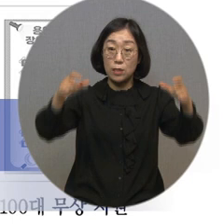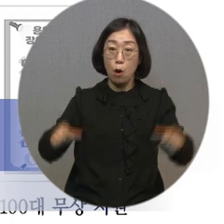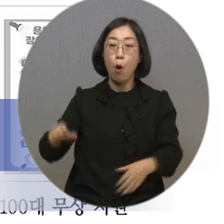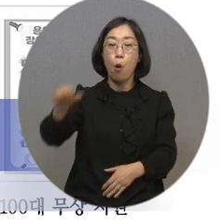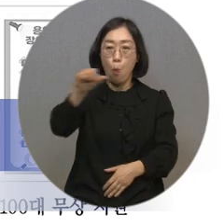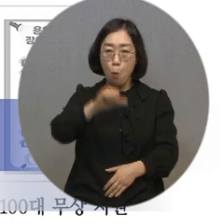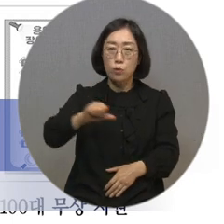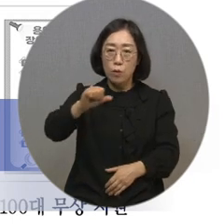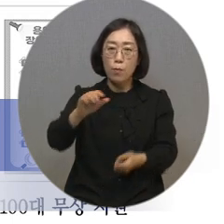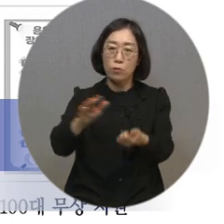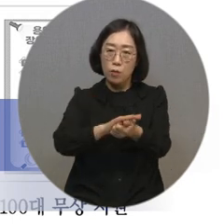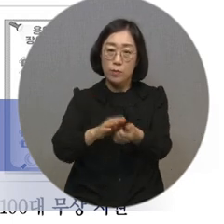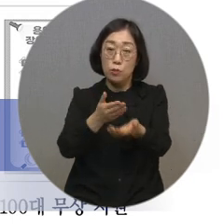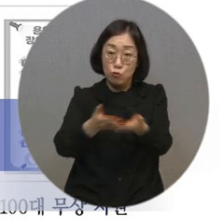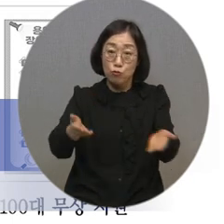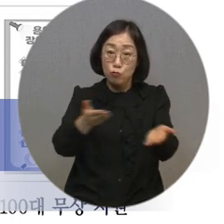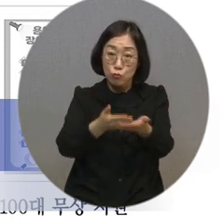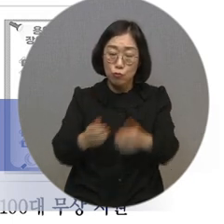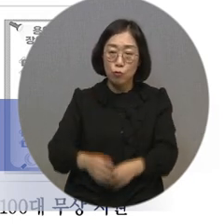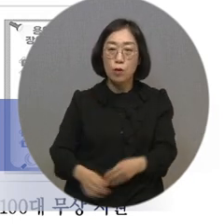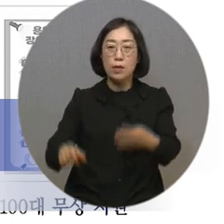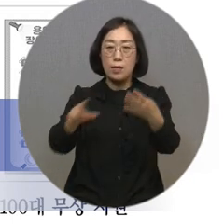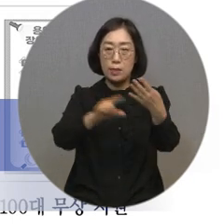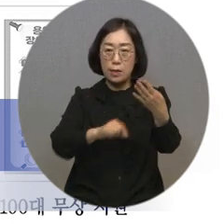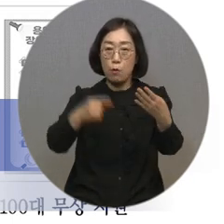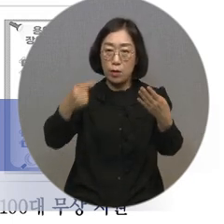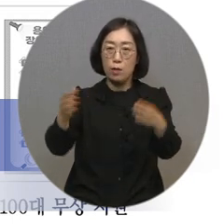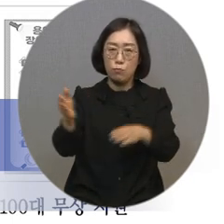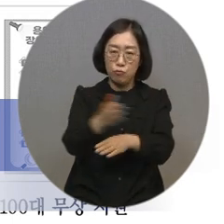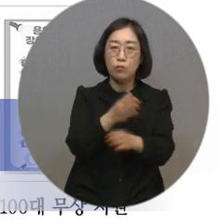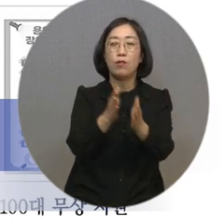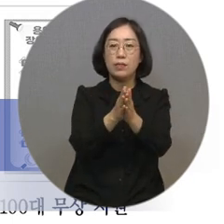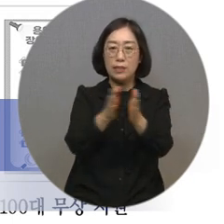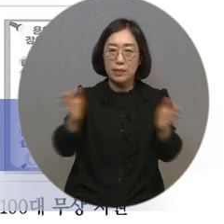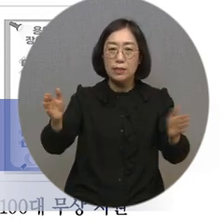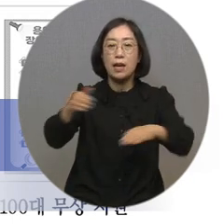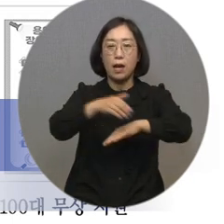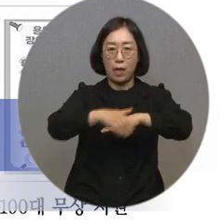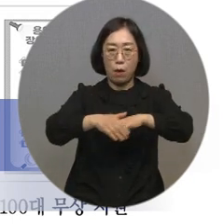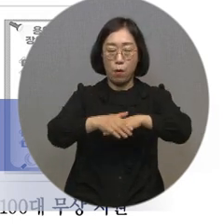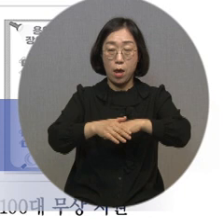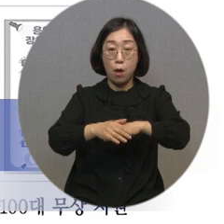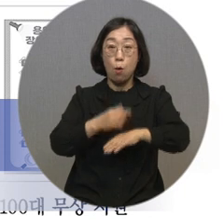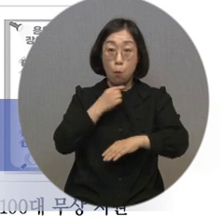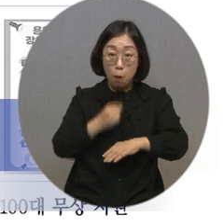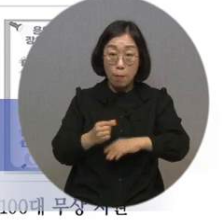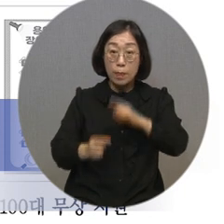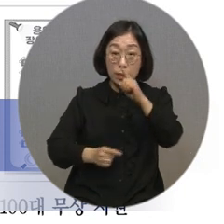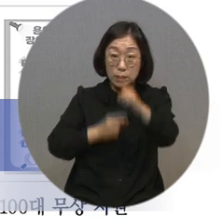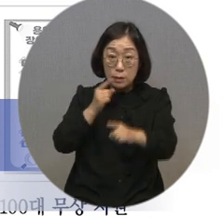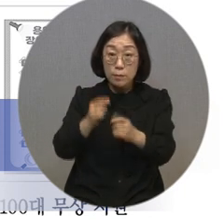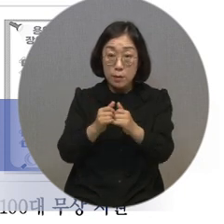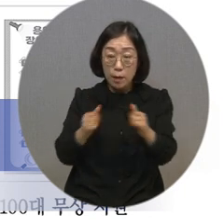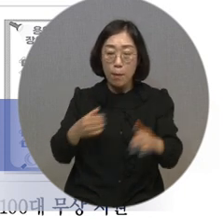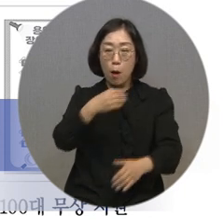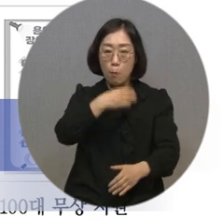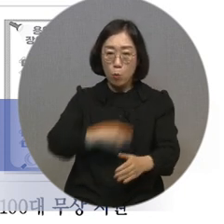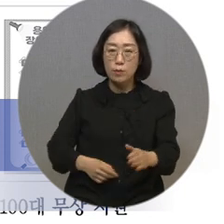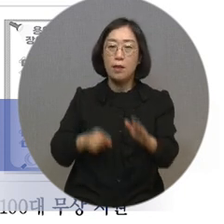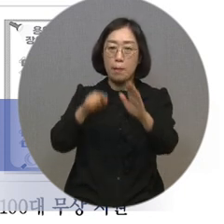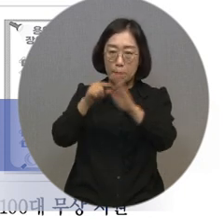확대하는 가운데 서비스는 오는 4월 1일부터 시작될 예정으로 이용을 희망하는 대상 자는